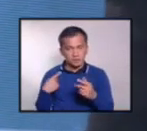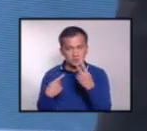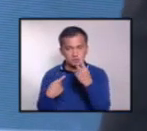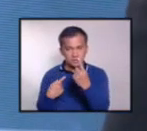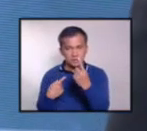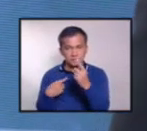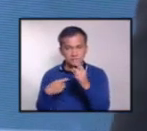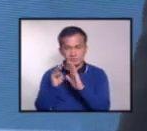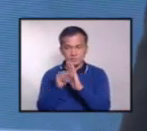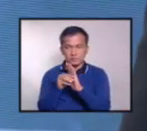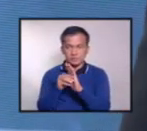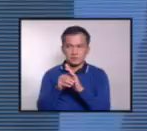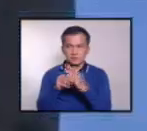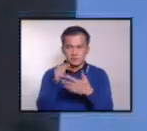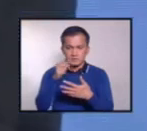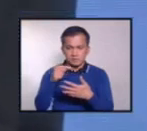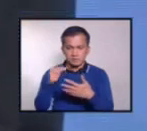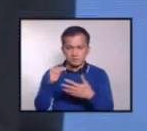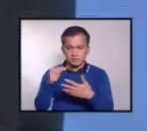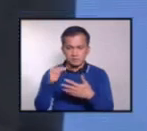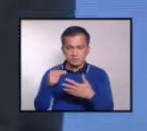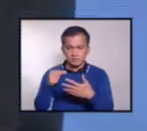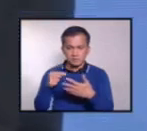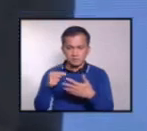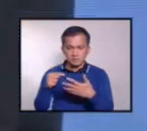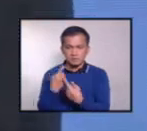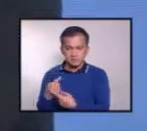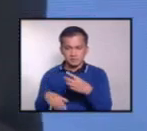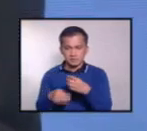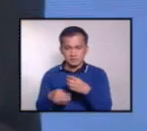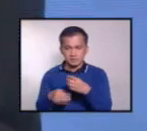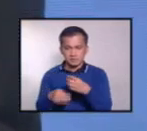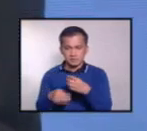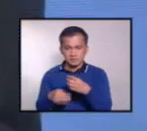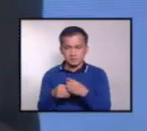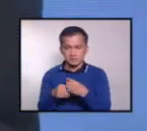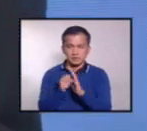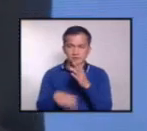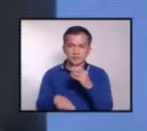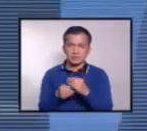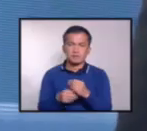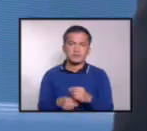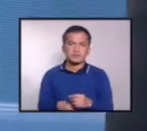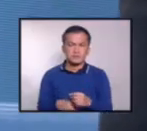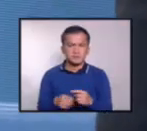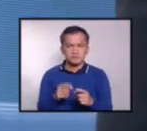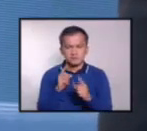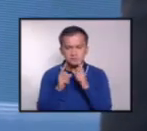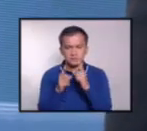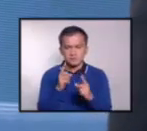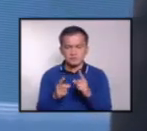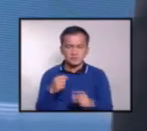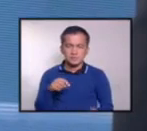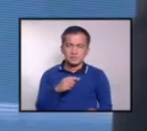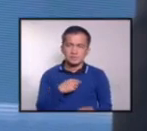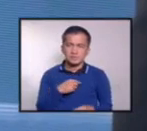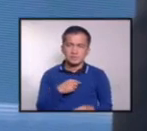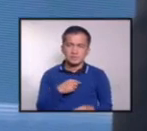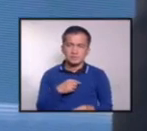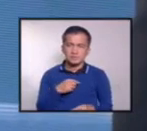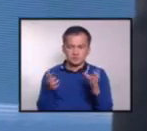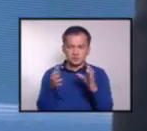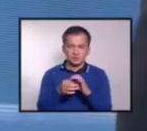isang minuto sa bawat sagot and another 30 seconds for follow-up. Okay, pag-usapan po natin itong